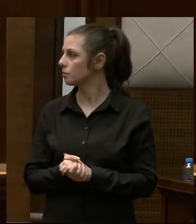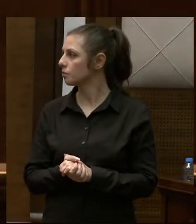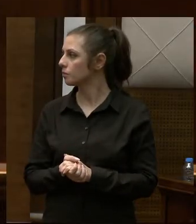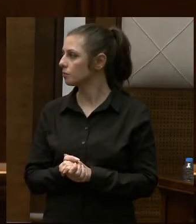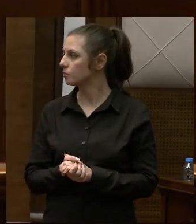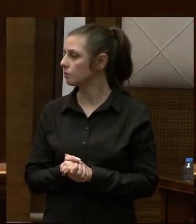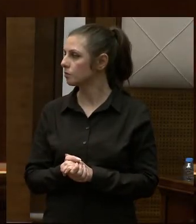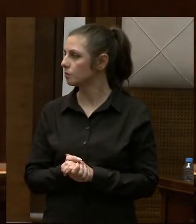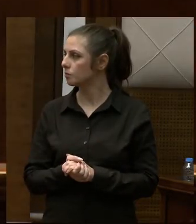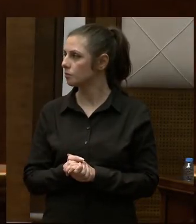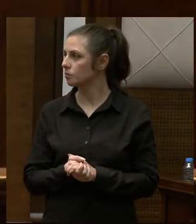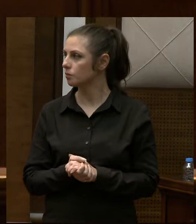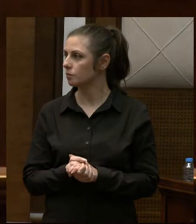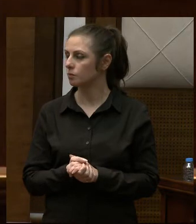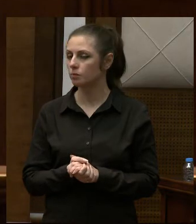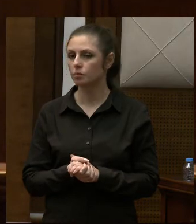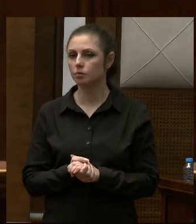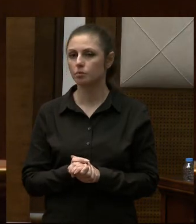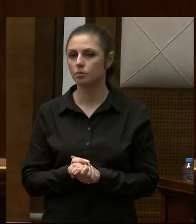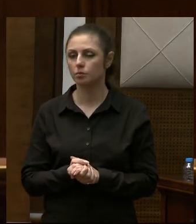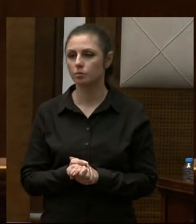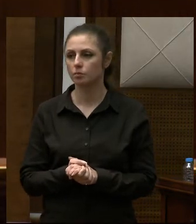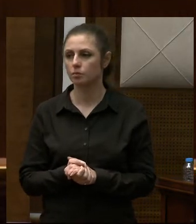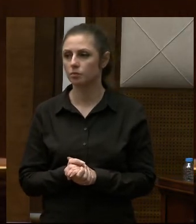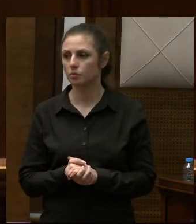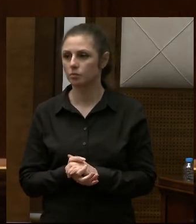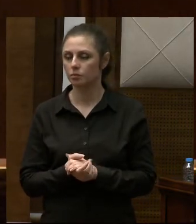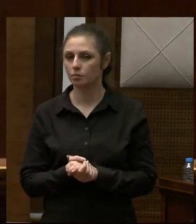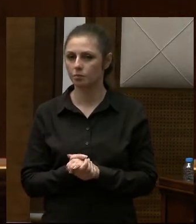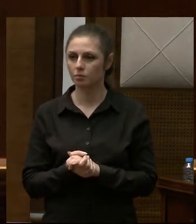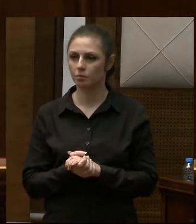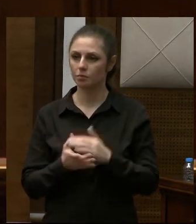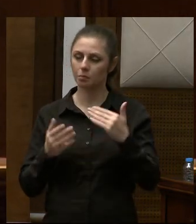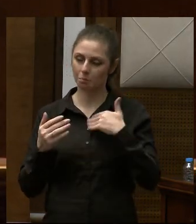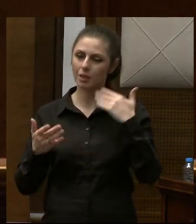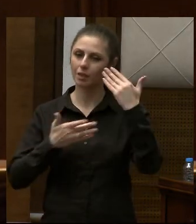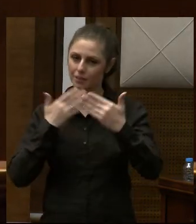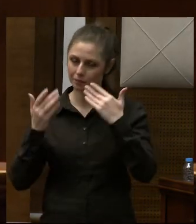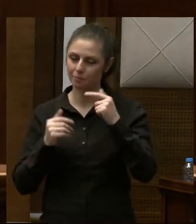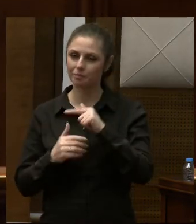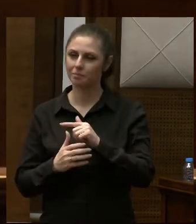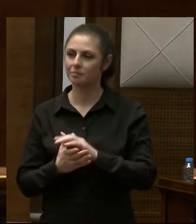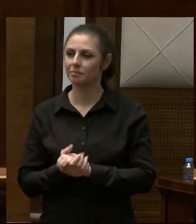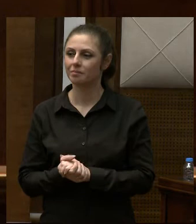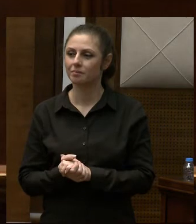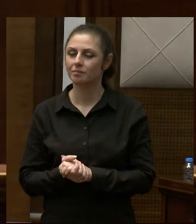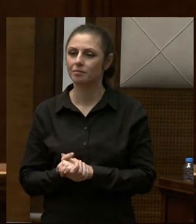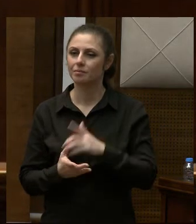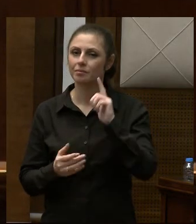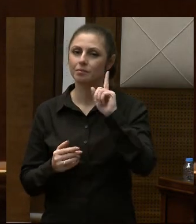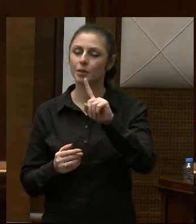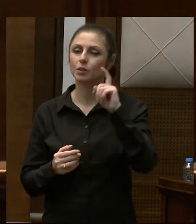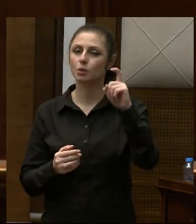ben söyleyeyim. İşte konuları fazla bilince böyle maalesef katiplere söz bırakmıyoruz. Değerli